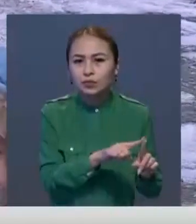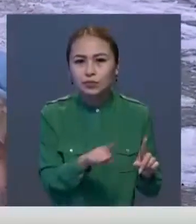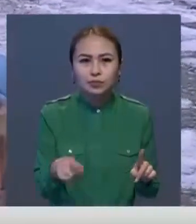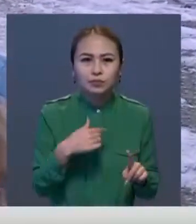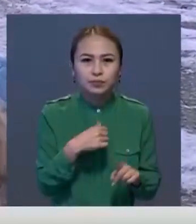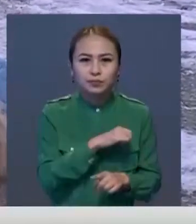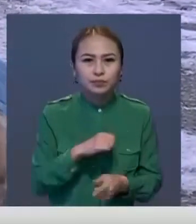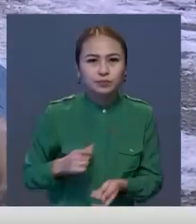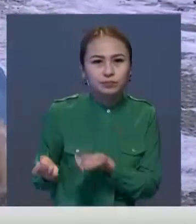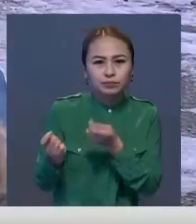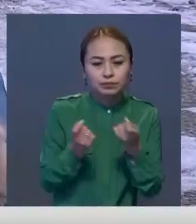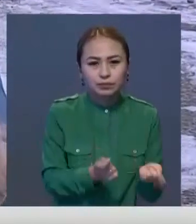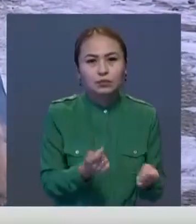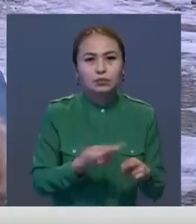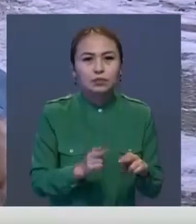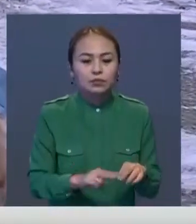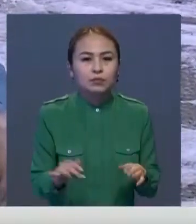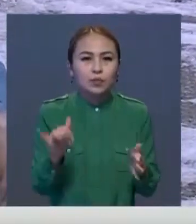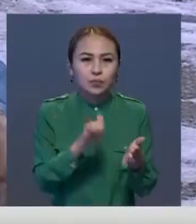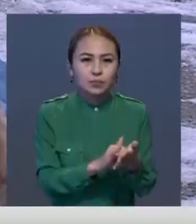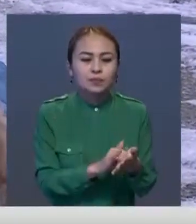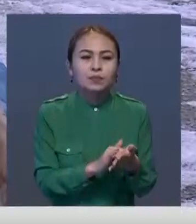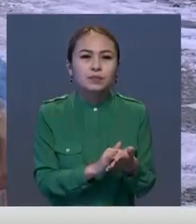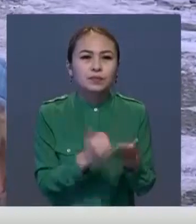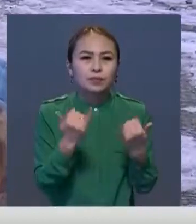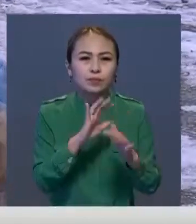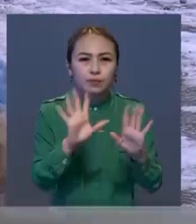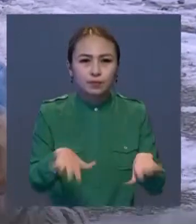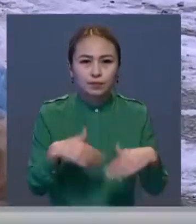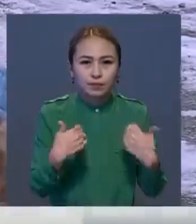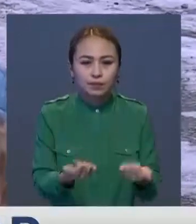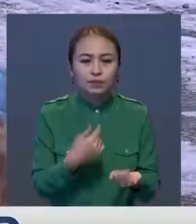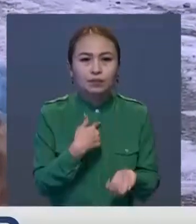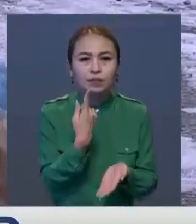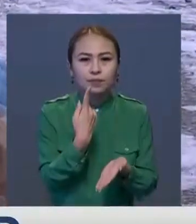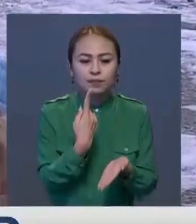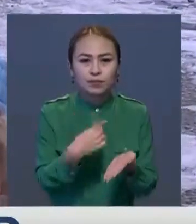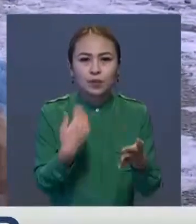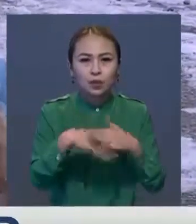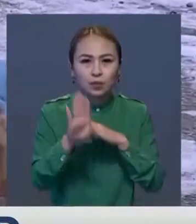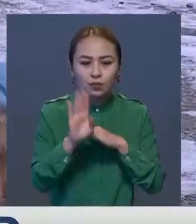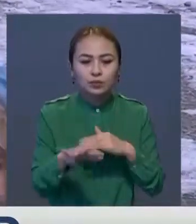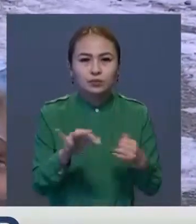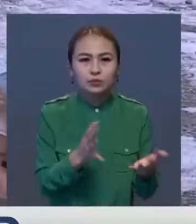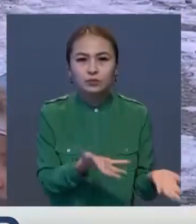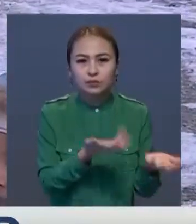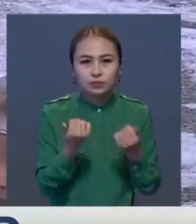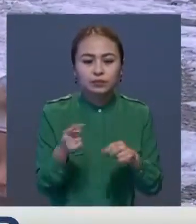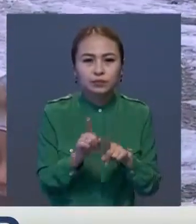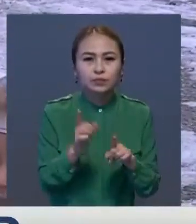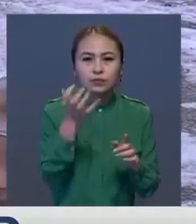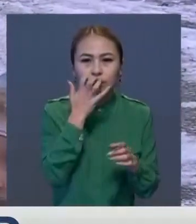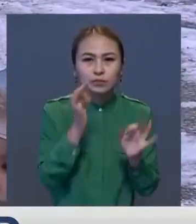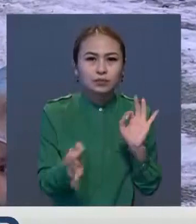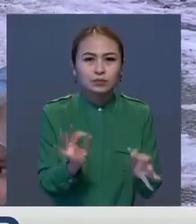мен өзімізбен алып келдік. Соны қойып, енді қазір бәрі жақсы болғаннан кейін шығып бара жатырмыз. Қазіргі жағдай қандай? Қазіргі жағдай жылы,